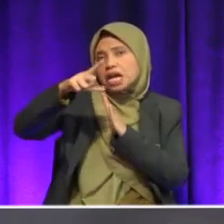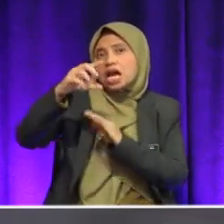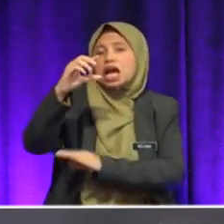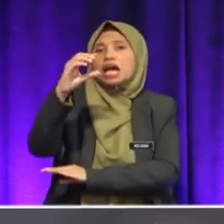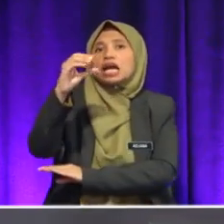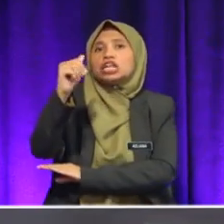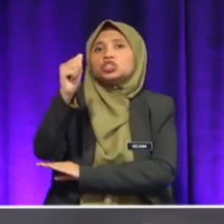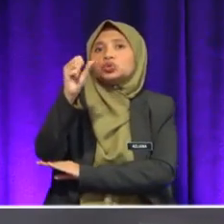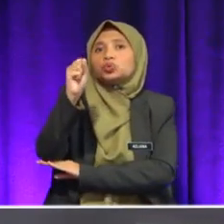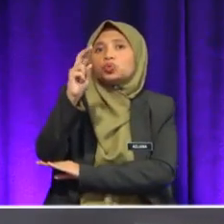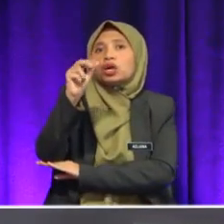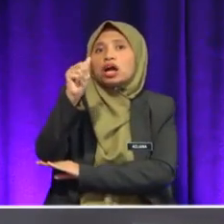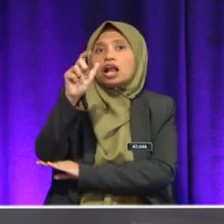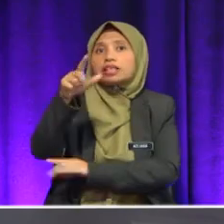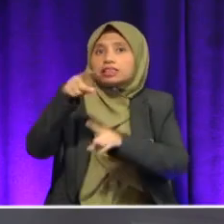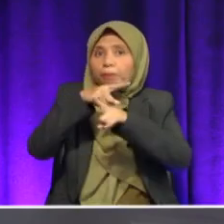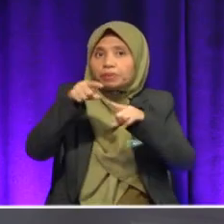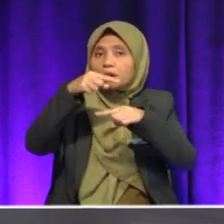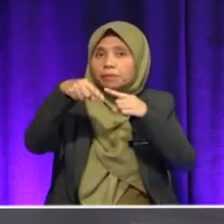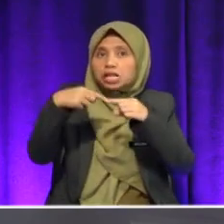tapi kalau kita buka